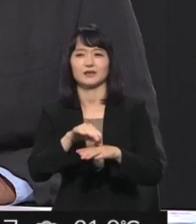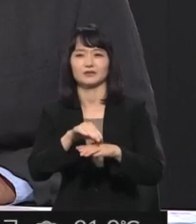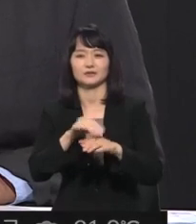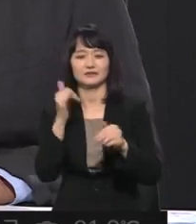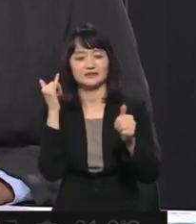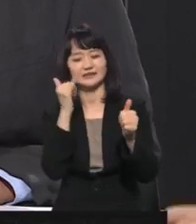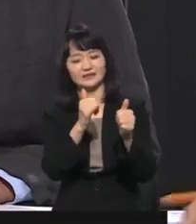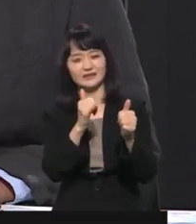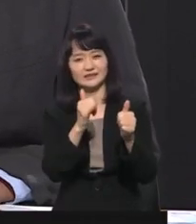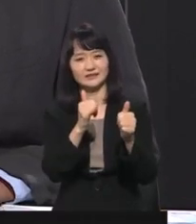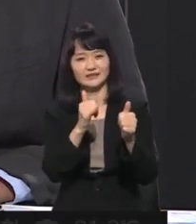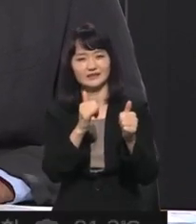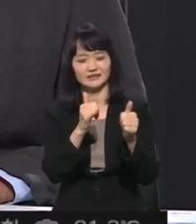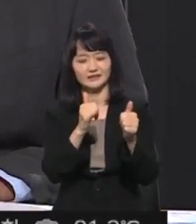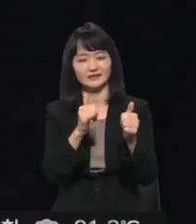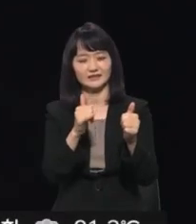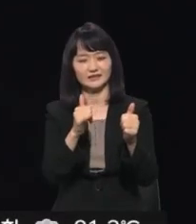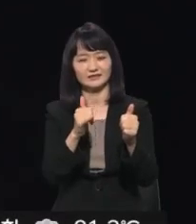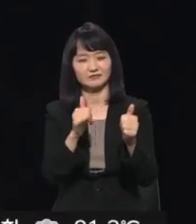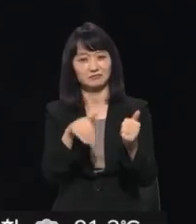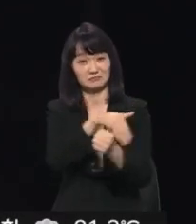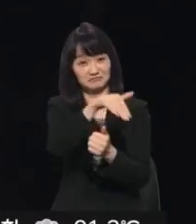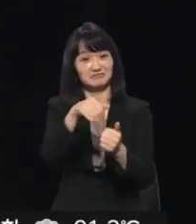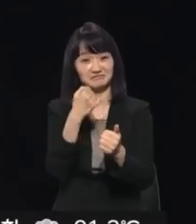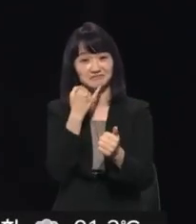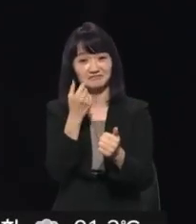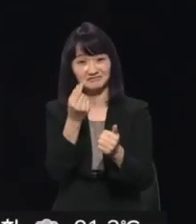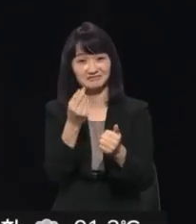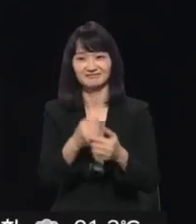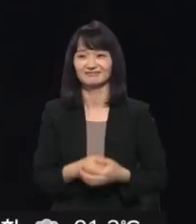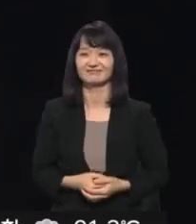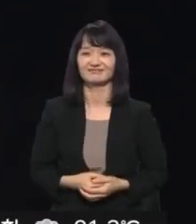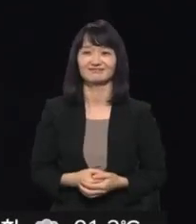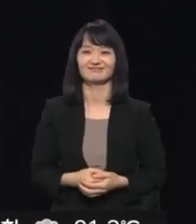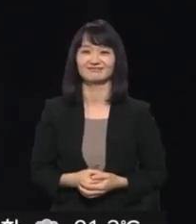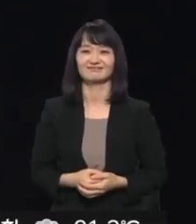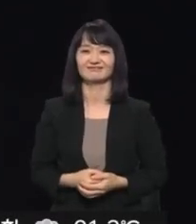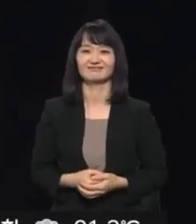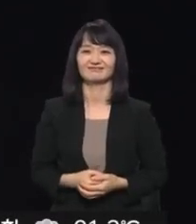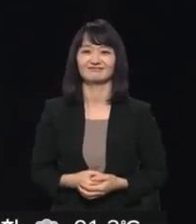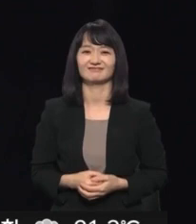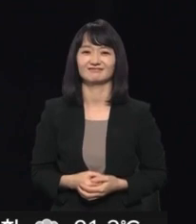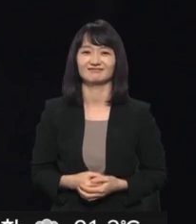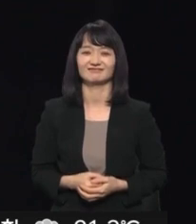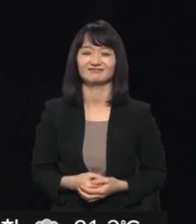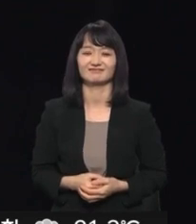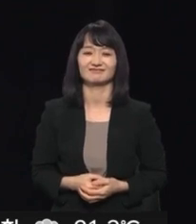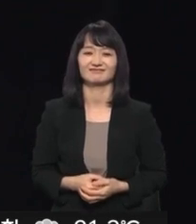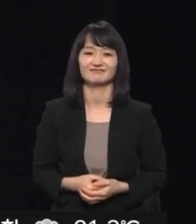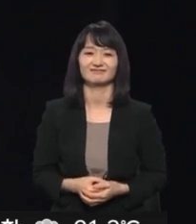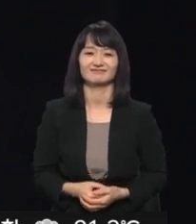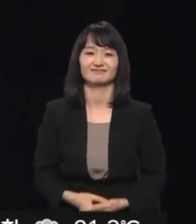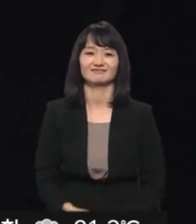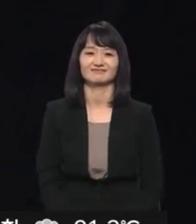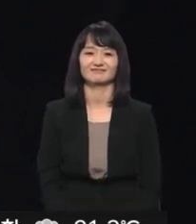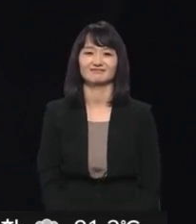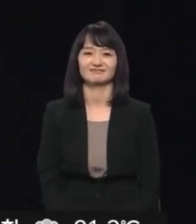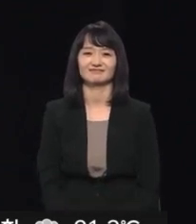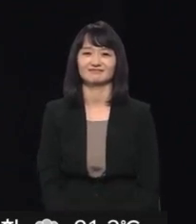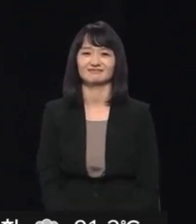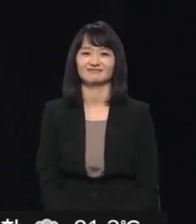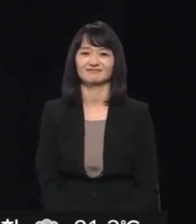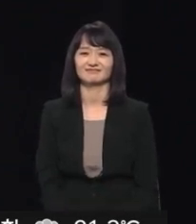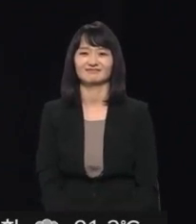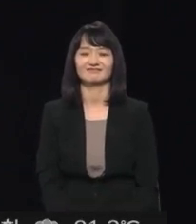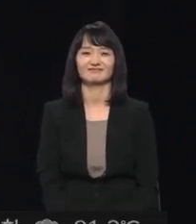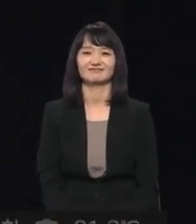갔어요 예 이것은 옳은 하셔야죠 분노나 실려야 노릇을 하며 거기가 많이 나가네요 예 4 넘어 개그나 해야죠